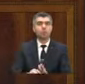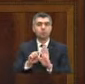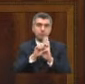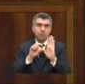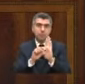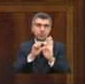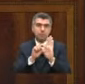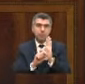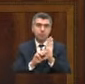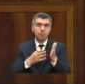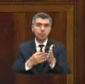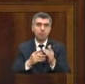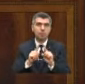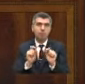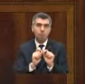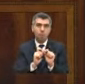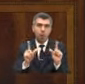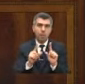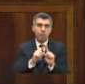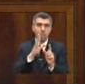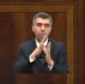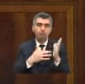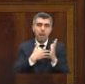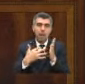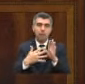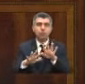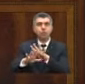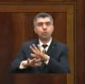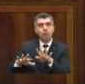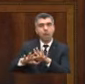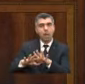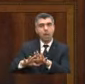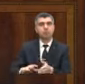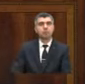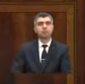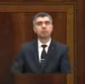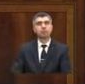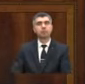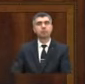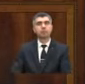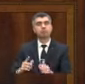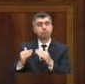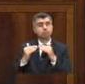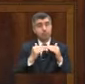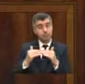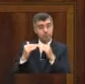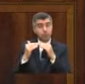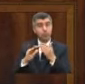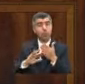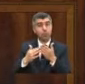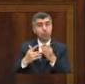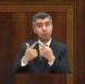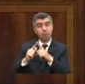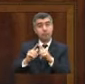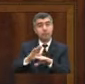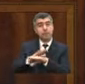وأيضا نجاعة مؤسسات وبرامج التنمية الاجتماعية، إرساء التقائية وتكامل